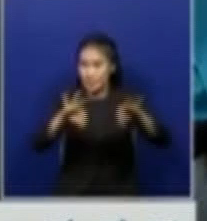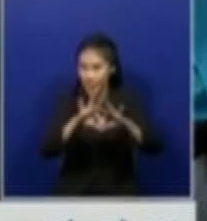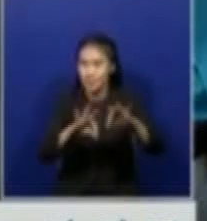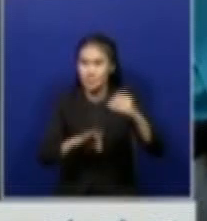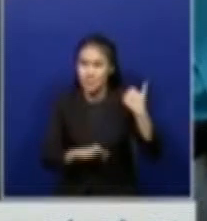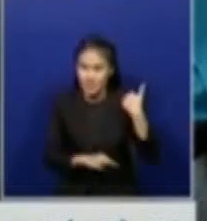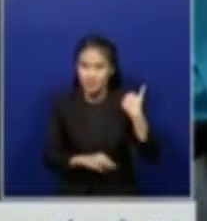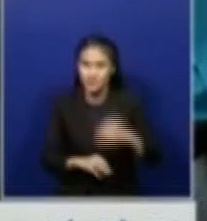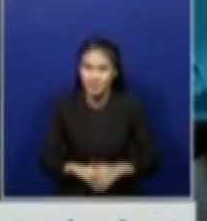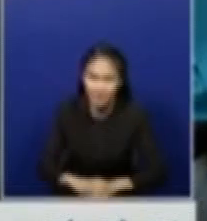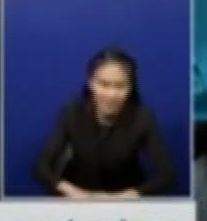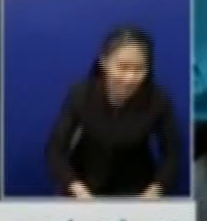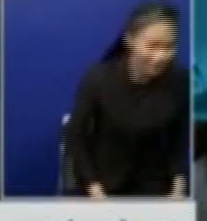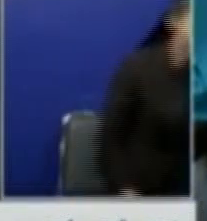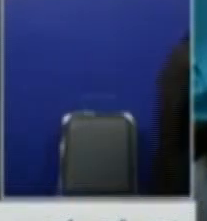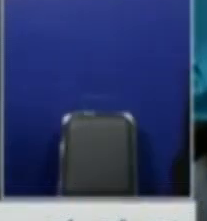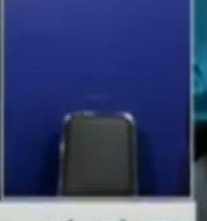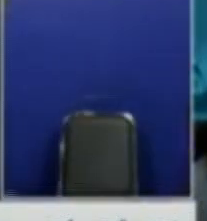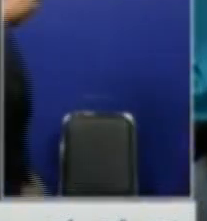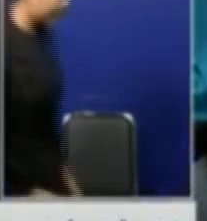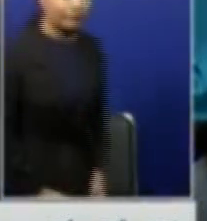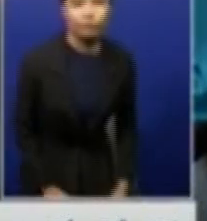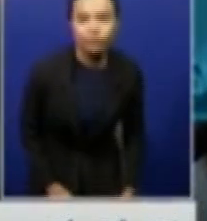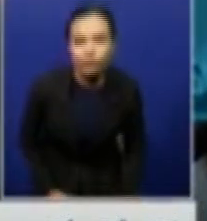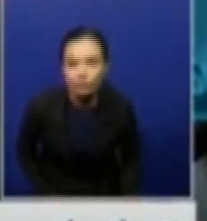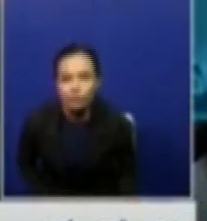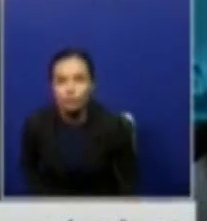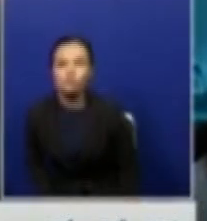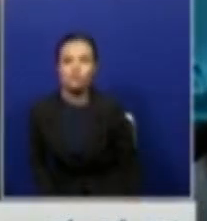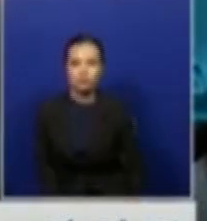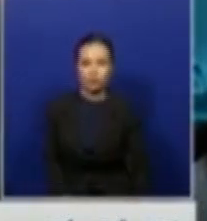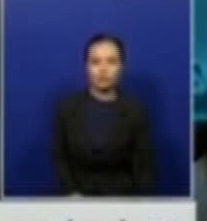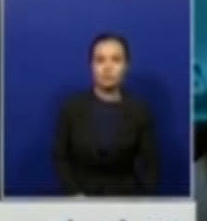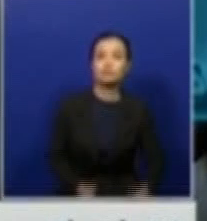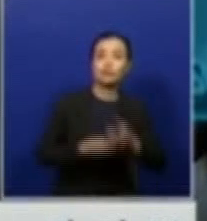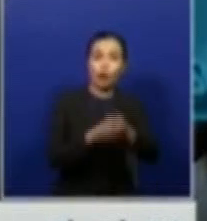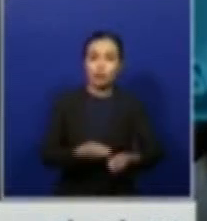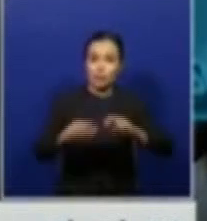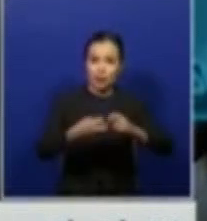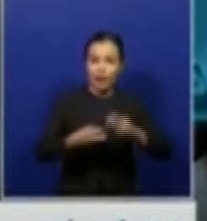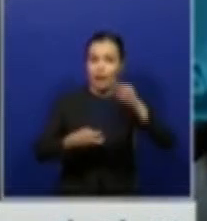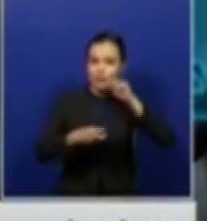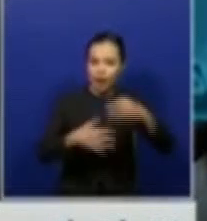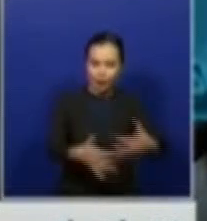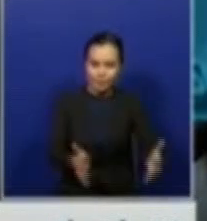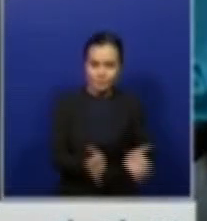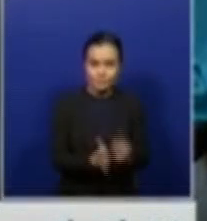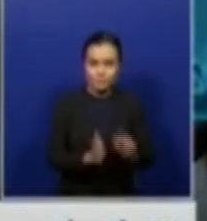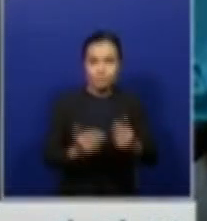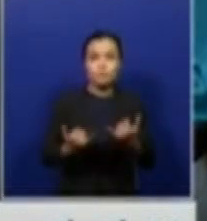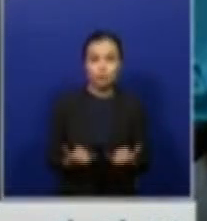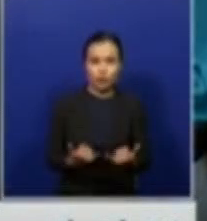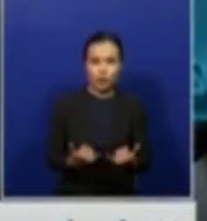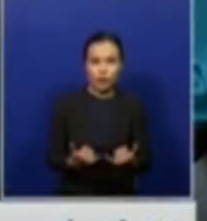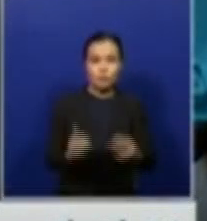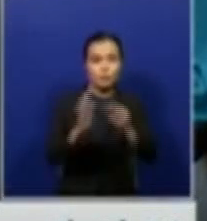ในเรื่องของการเข้าถึงโอกาสต่างๆโดยเฉพาะปัญหาที่เกิดขึ้นด้านการเกษตรในเรื่องของแหล่งน้ำขณะนี้นะคะมีนโ